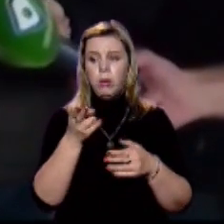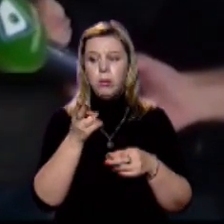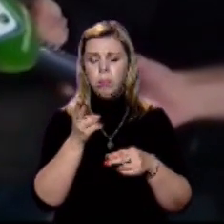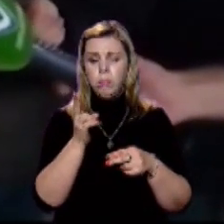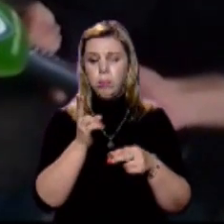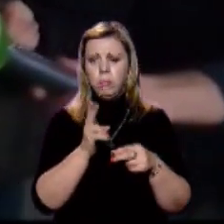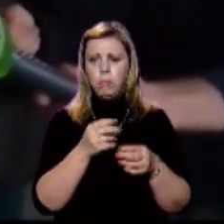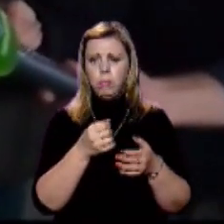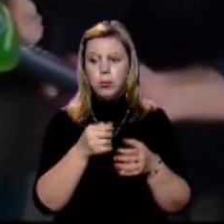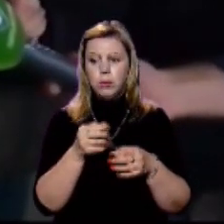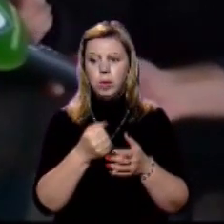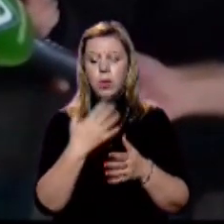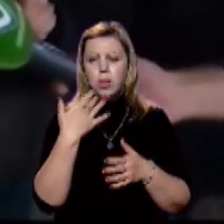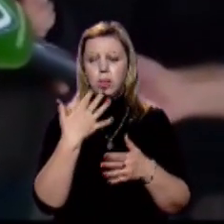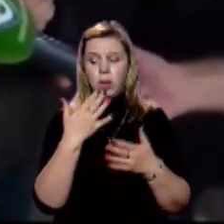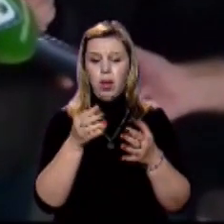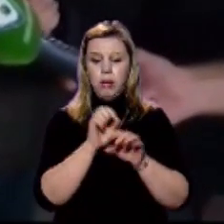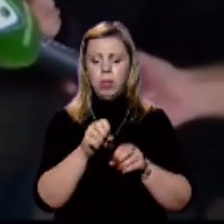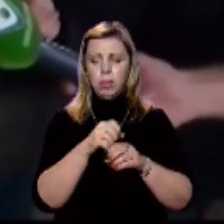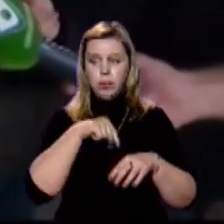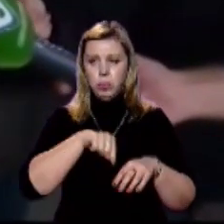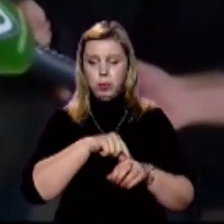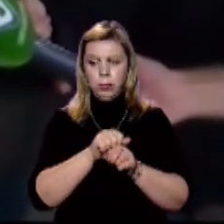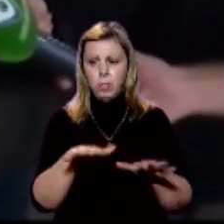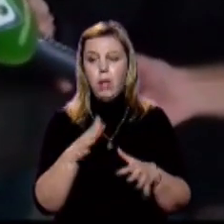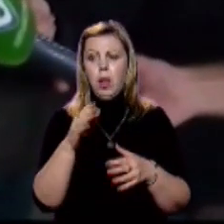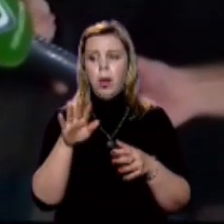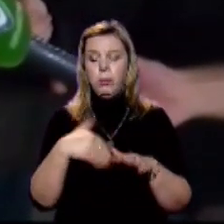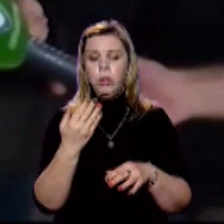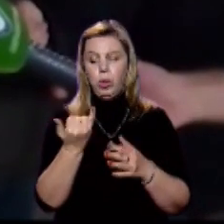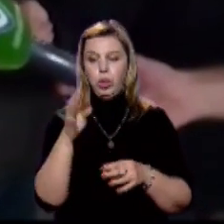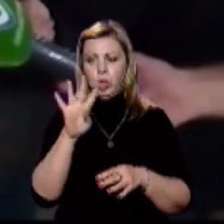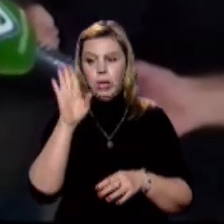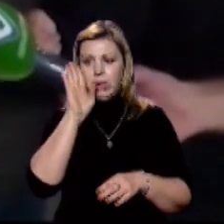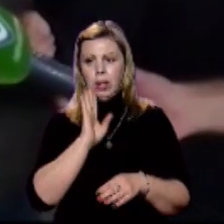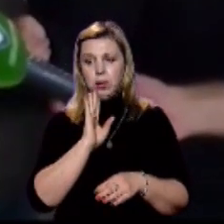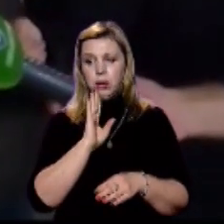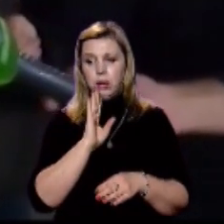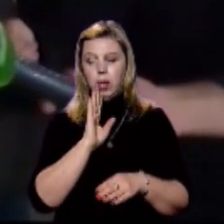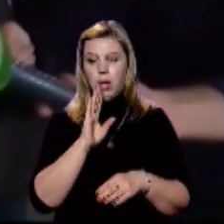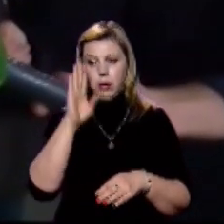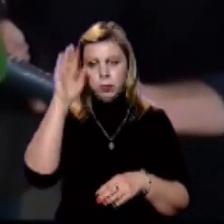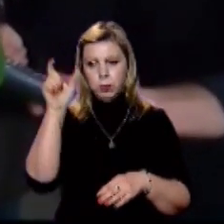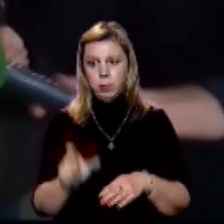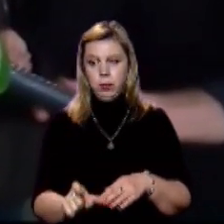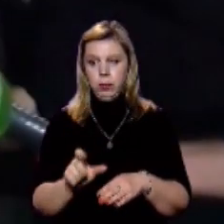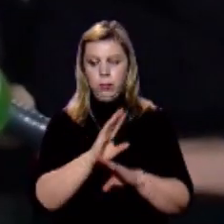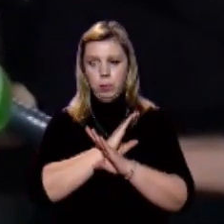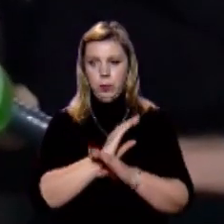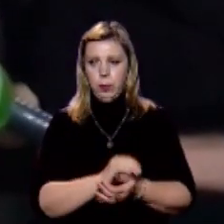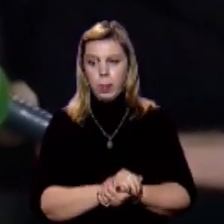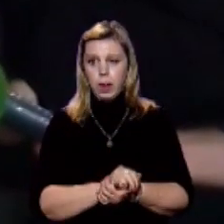прогресування функціональних розладів. Та сьогодні, близько 4-ї ранку, полковник Євген Коростальов